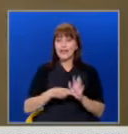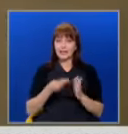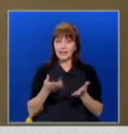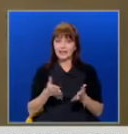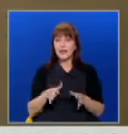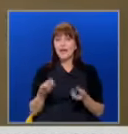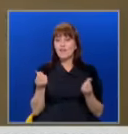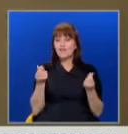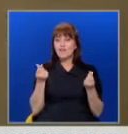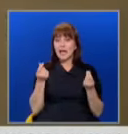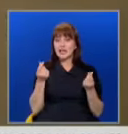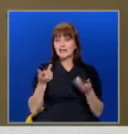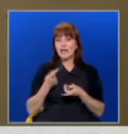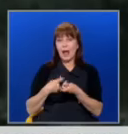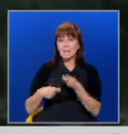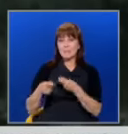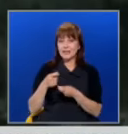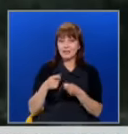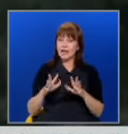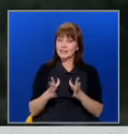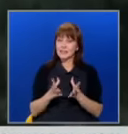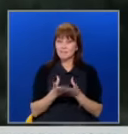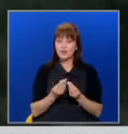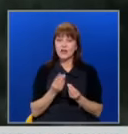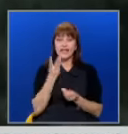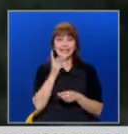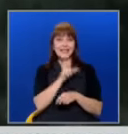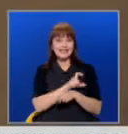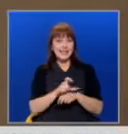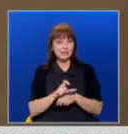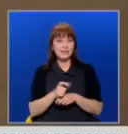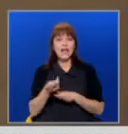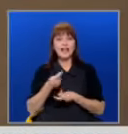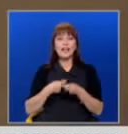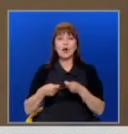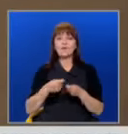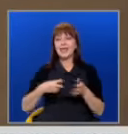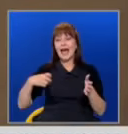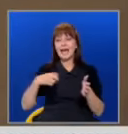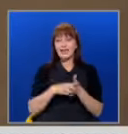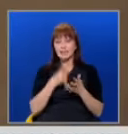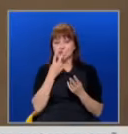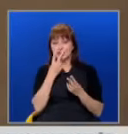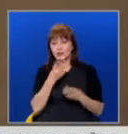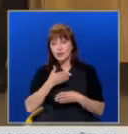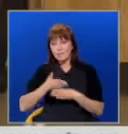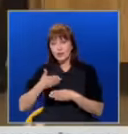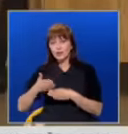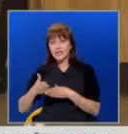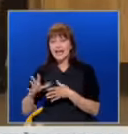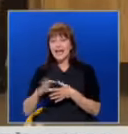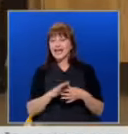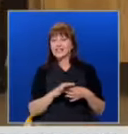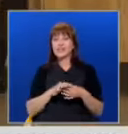на финансовата империя на бизнесмена вече е започнало. От 3 седмици в търговския регистър се наблюдават процеси, свързани с фирмите